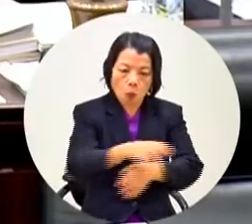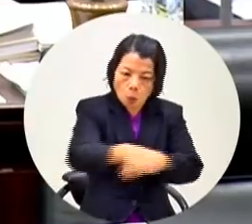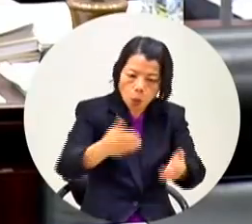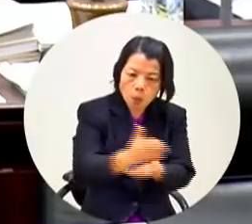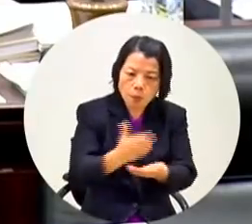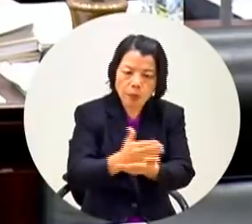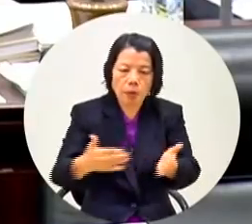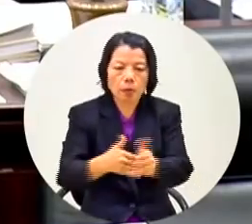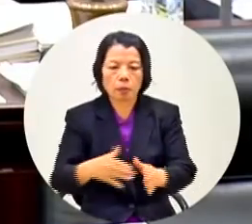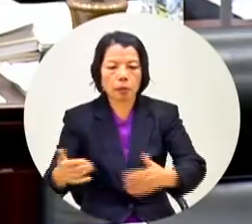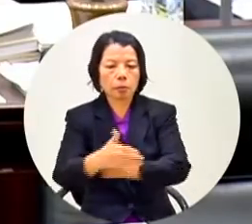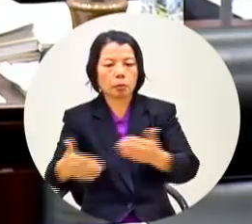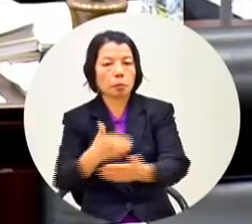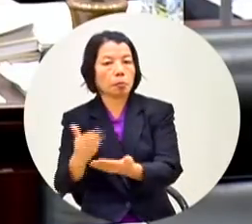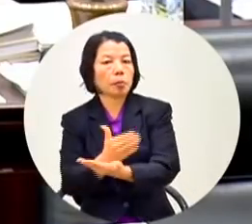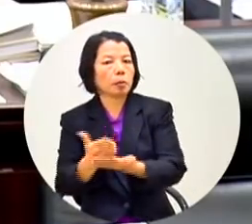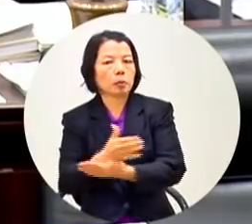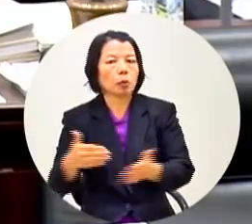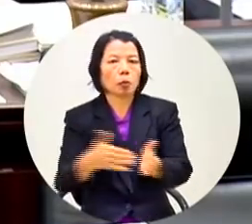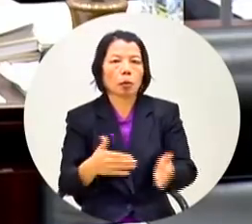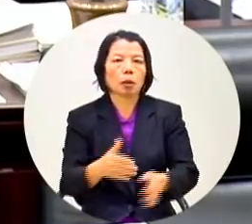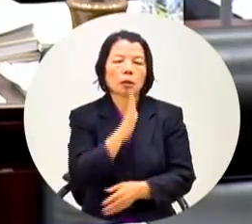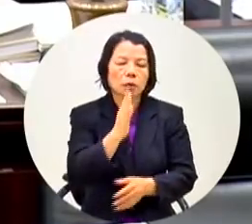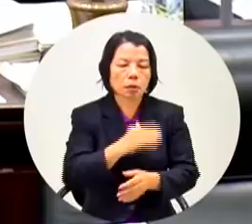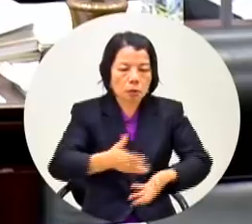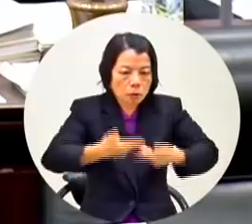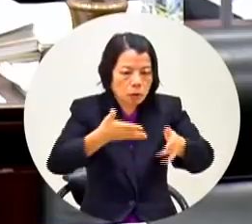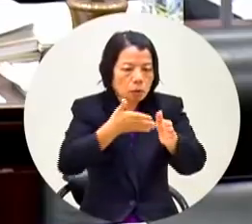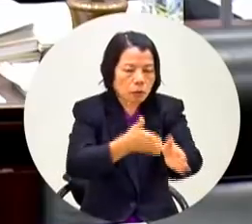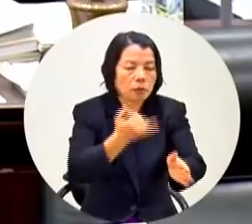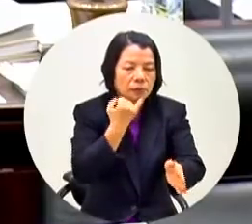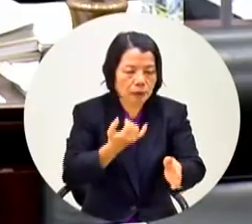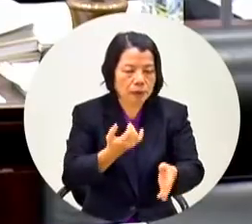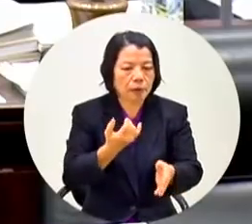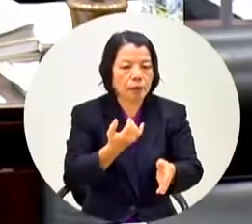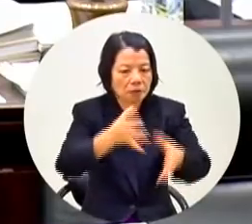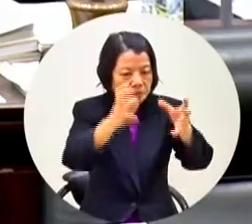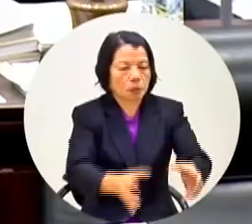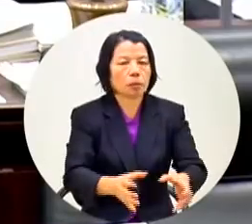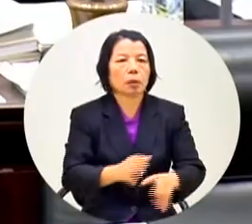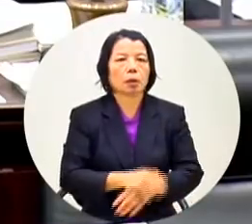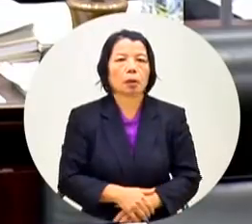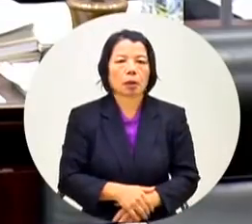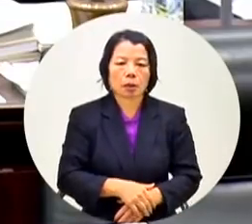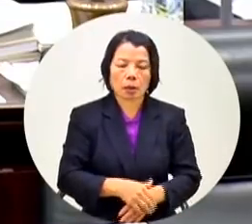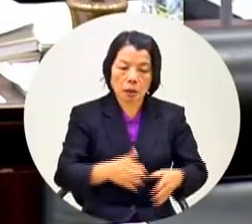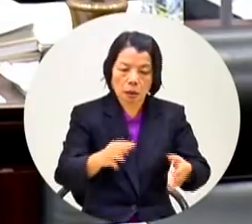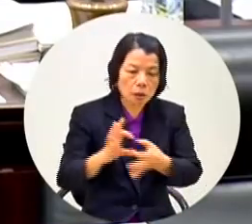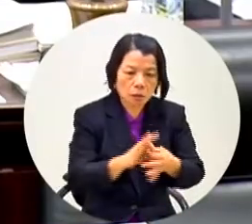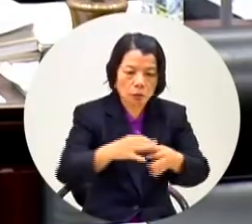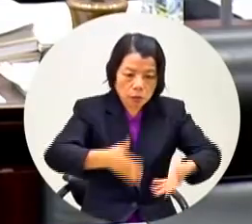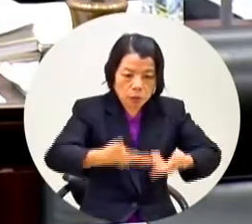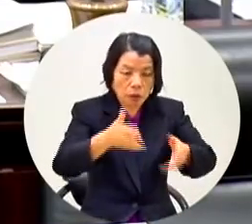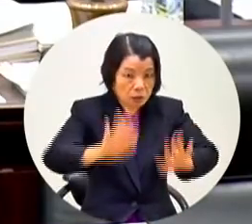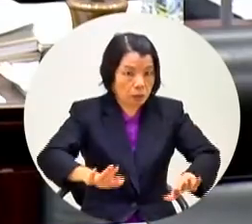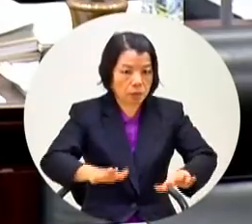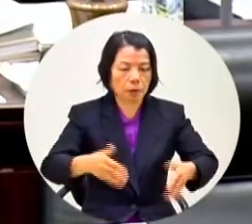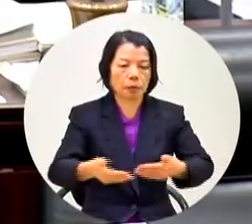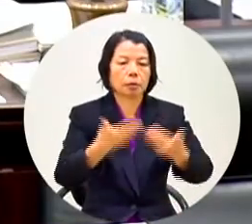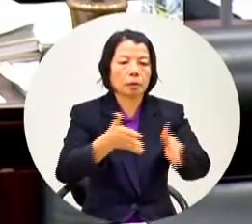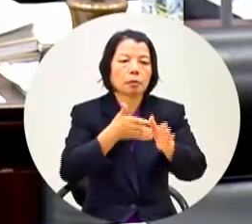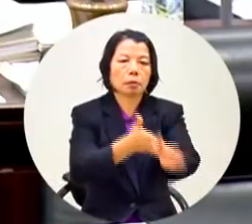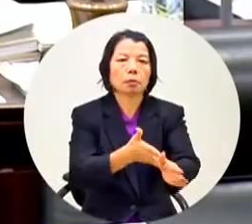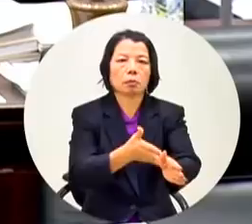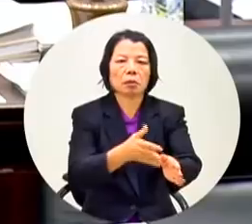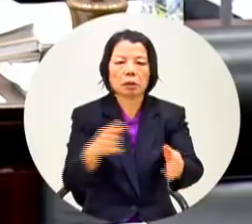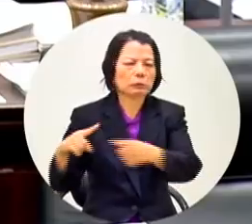有轻轨可以提供服务的。好，现在轻轨因为这些争议，好，我们决定先不盖，先没有盖，还没有完成。可是他们